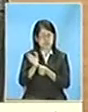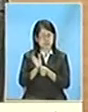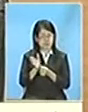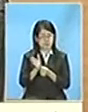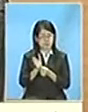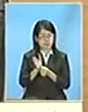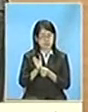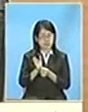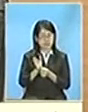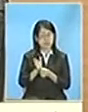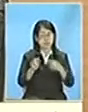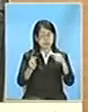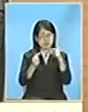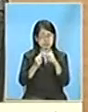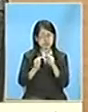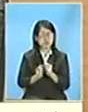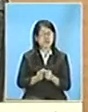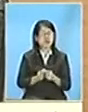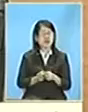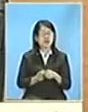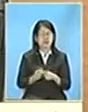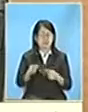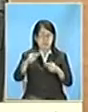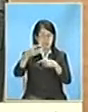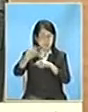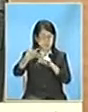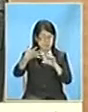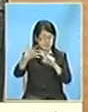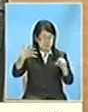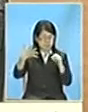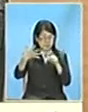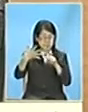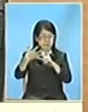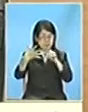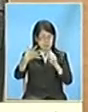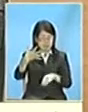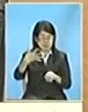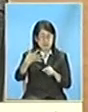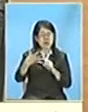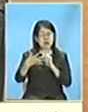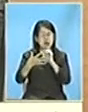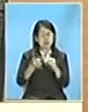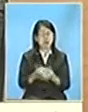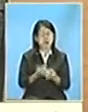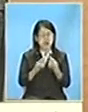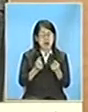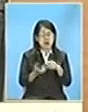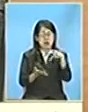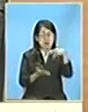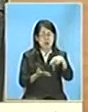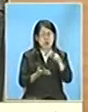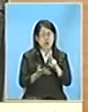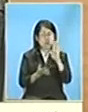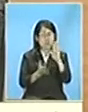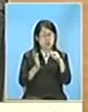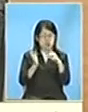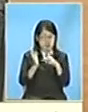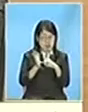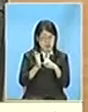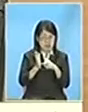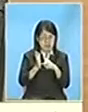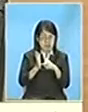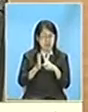ให้ตัดข้อความในช่วงท้ายที่บอกว่าเว้นแต่พระราชบัญญัตินี้บัญญัติไว้เป็นอย่างอื่น